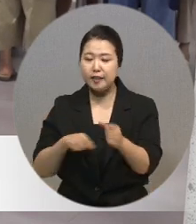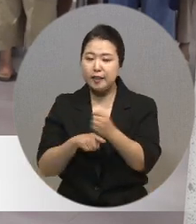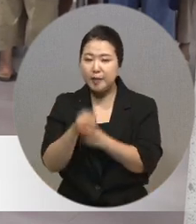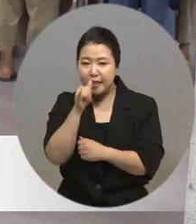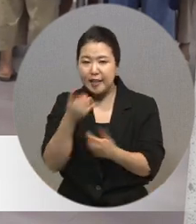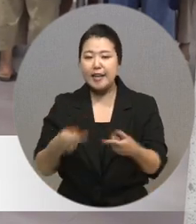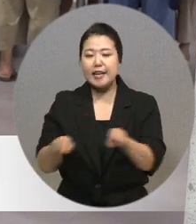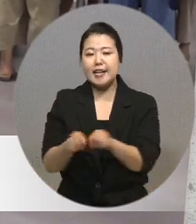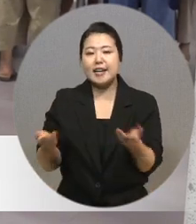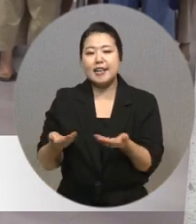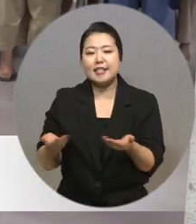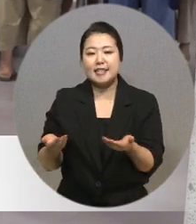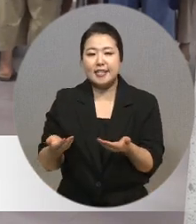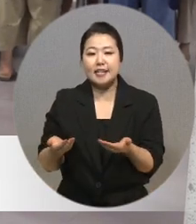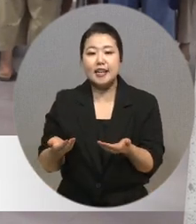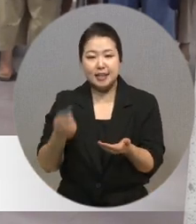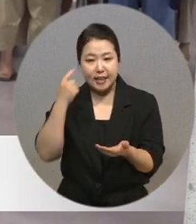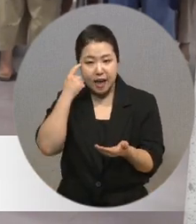해서